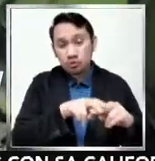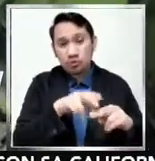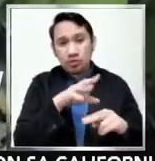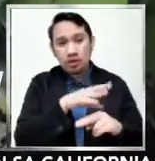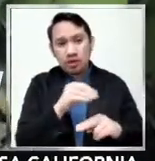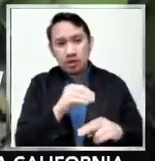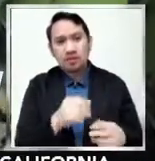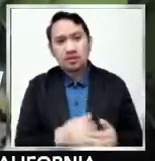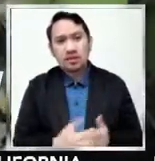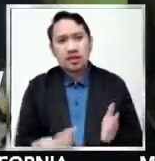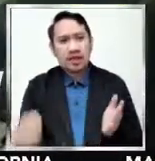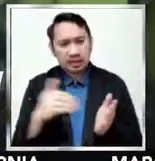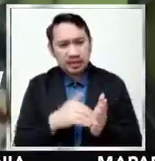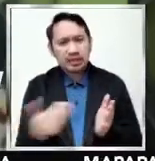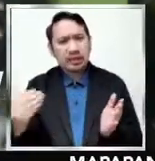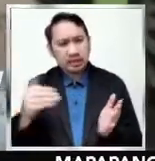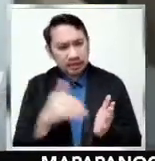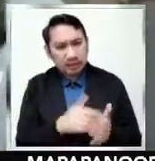itong pinutukan.